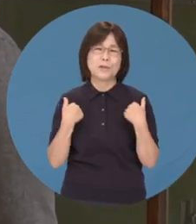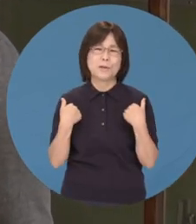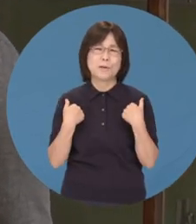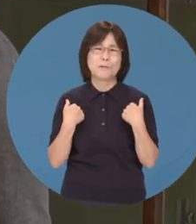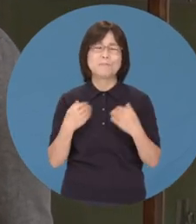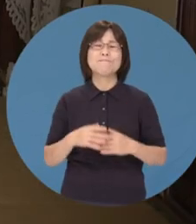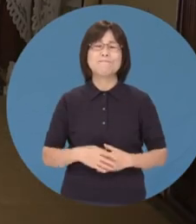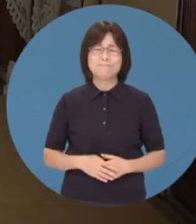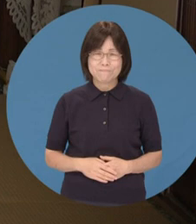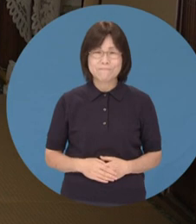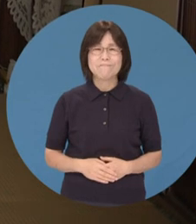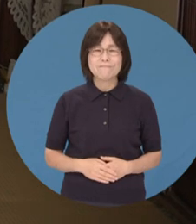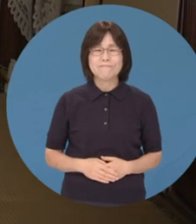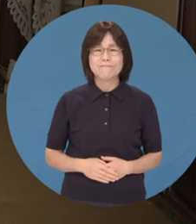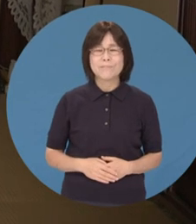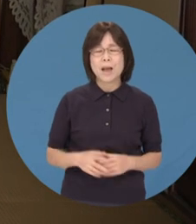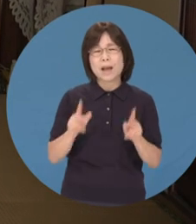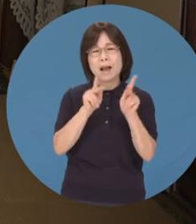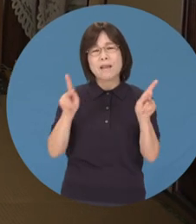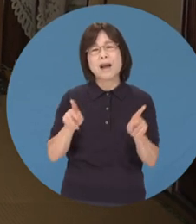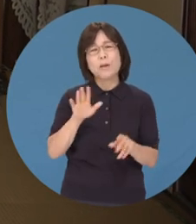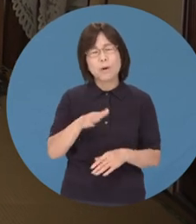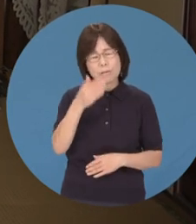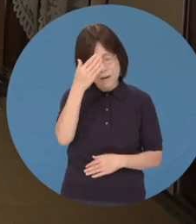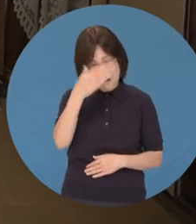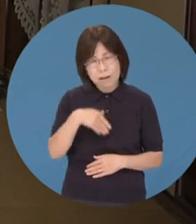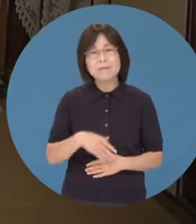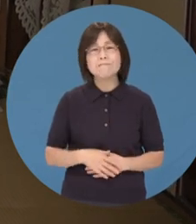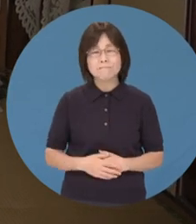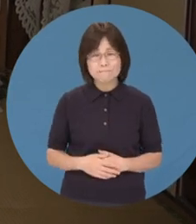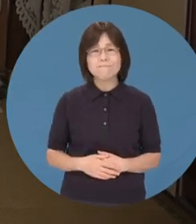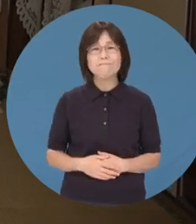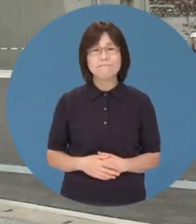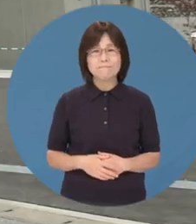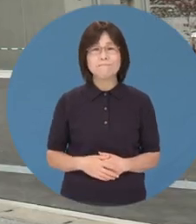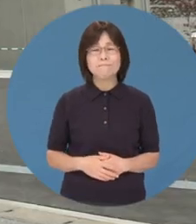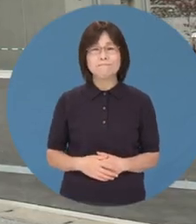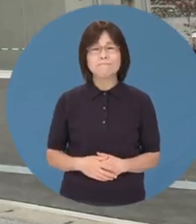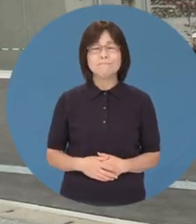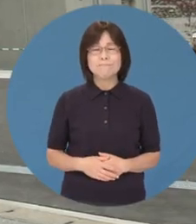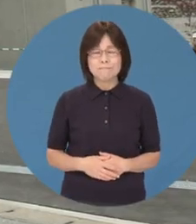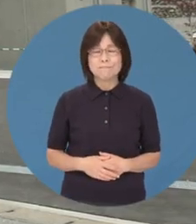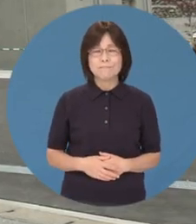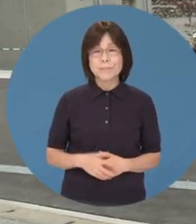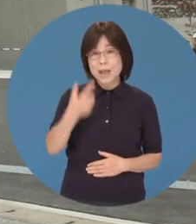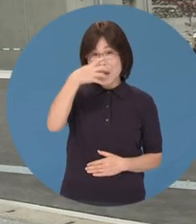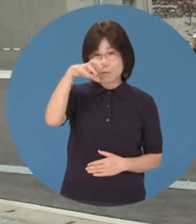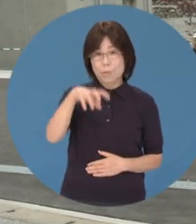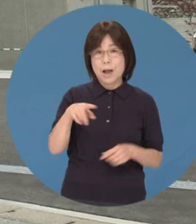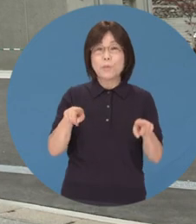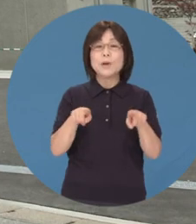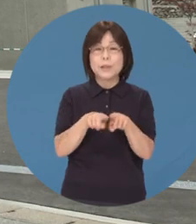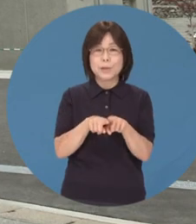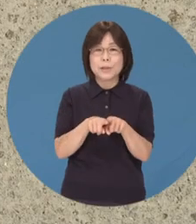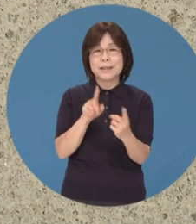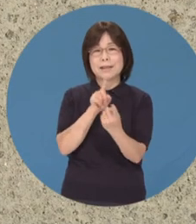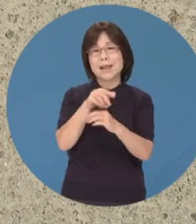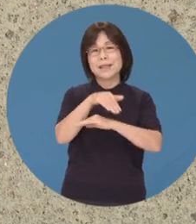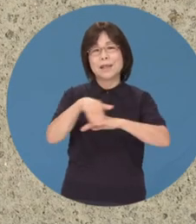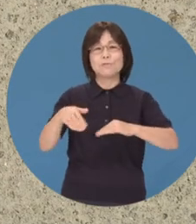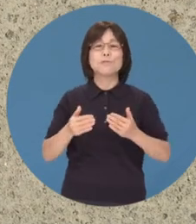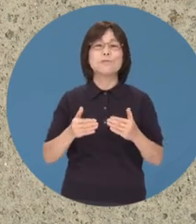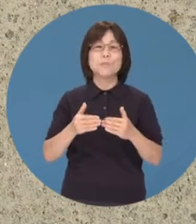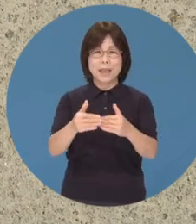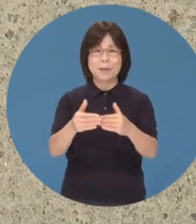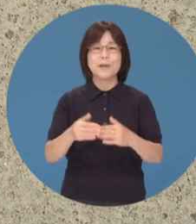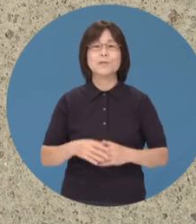か、 まあ、そういった課題もあるということなんですね。村役場も一体となって空き家対策